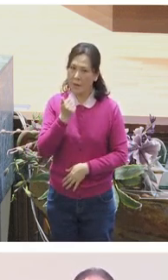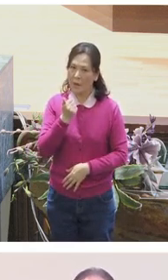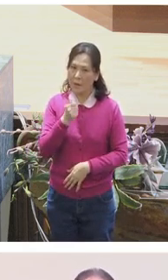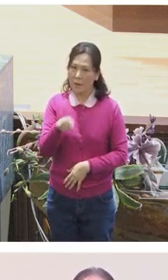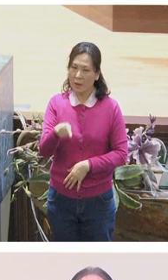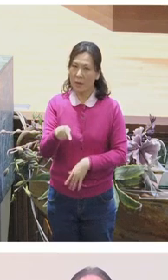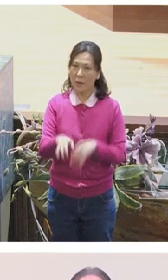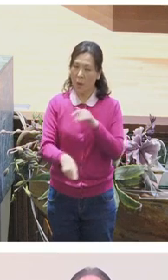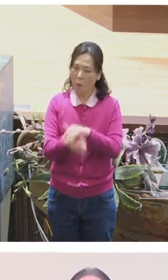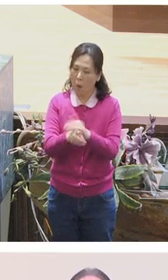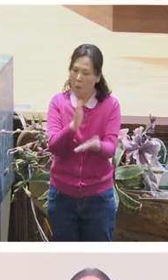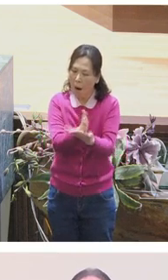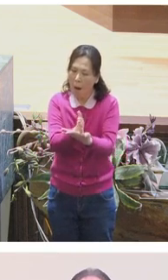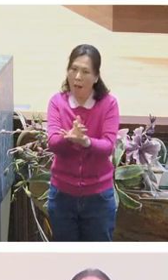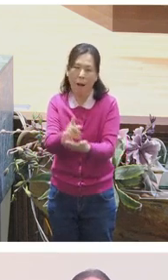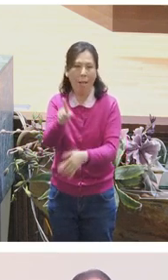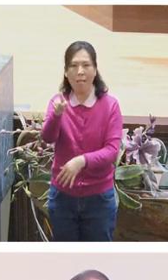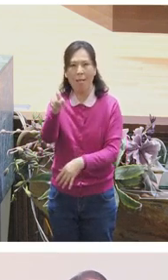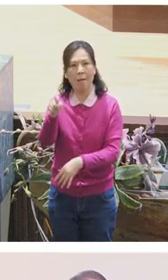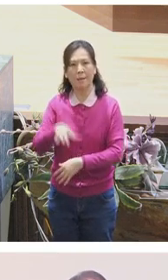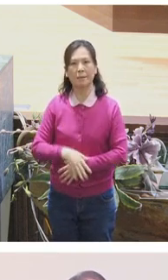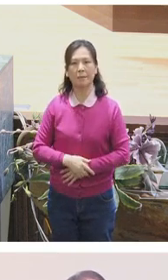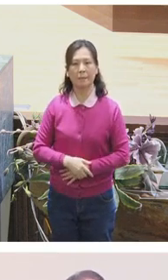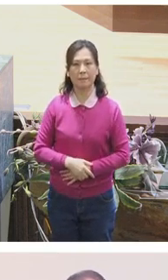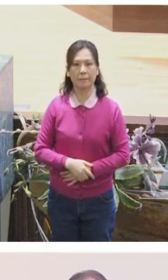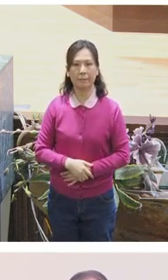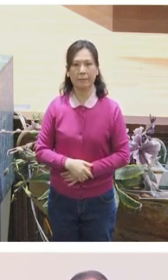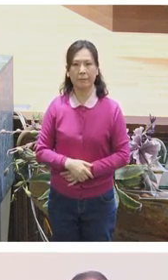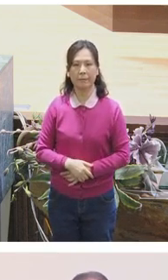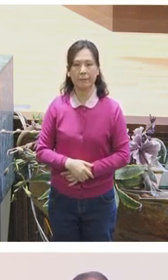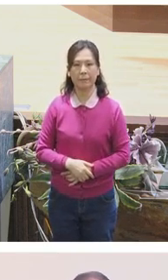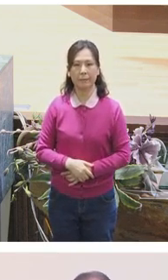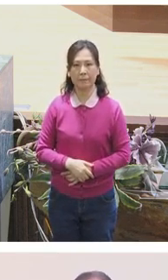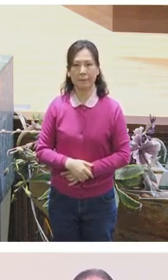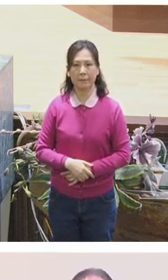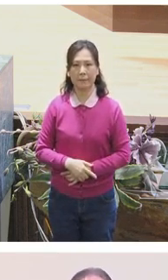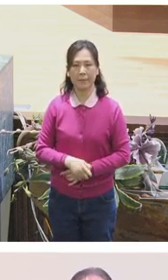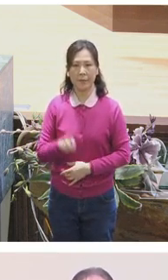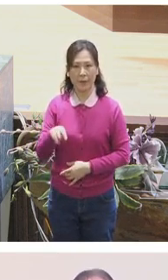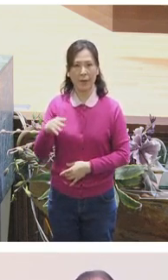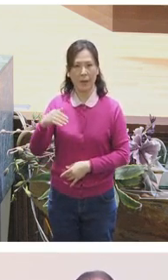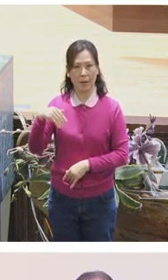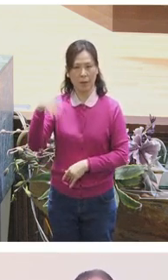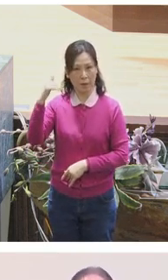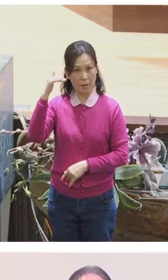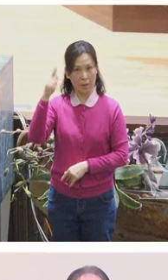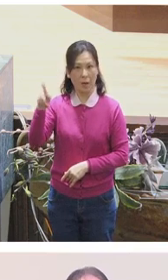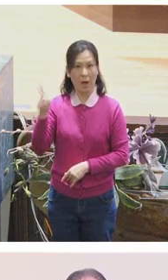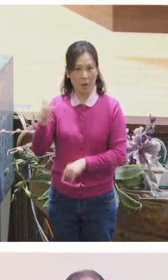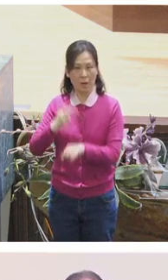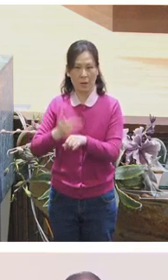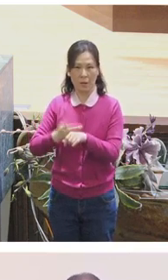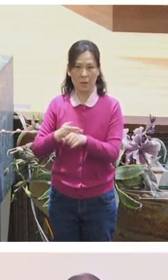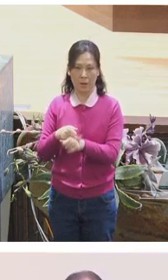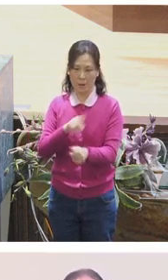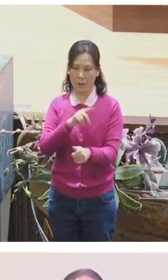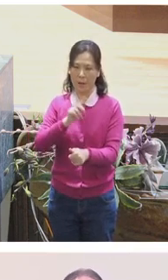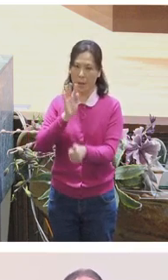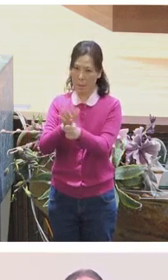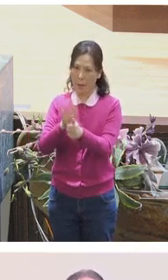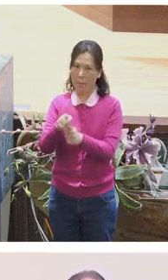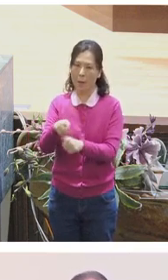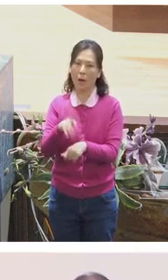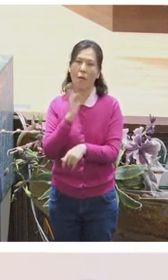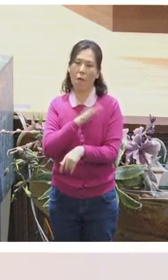这样的不法行为啊。那所以我们要用更高的科技，真正的用科技去处理事业废